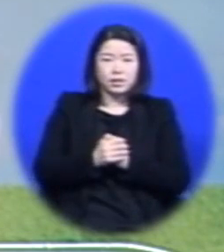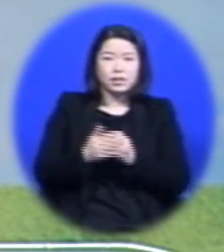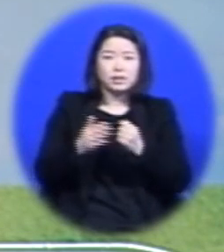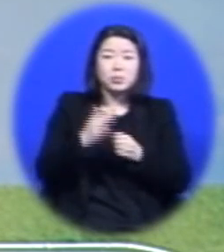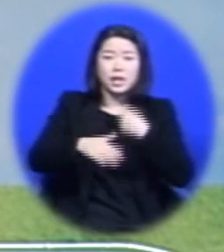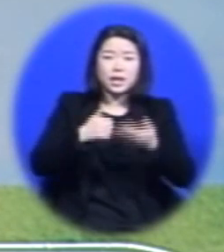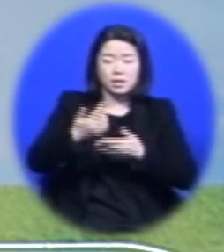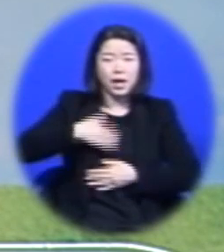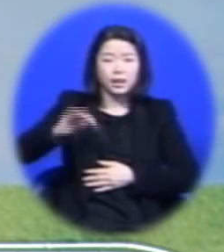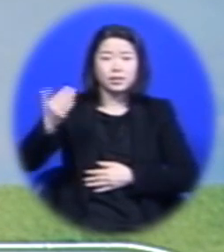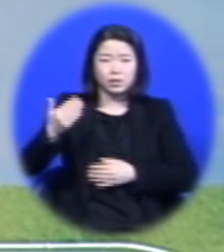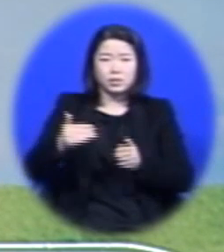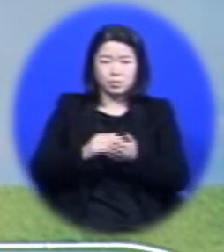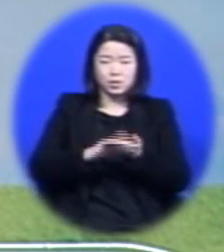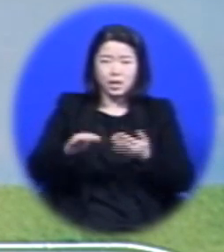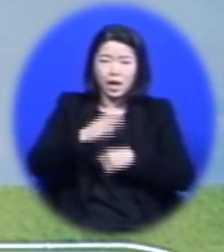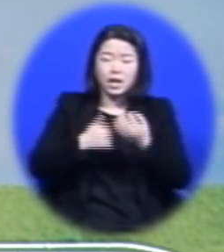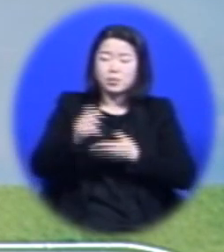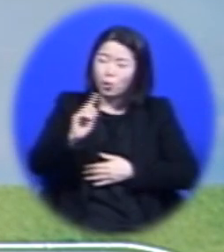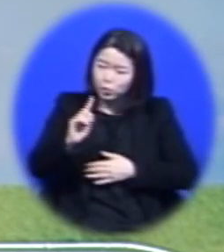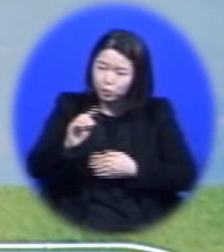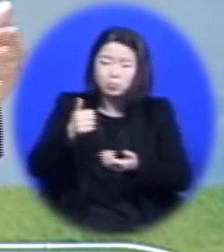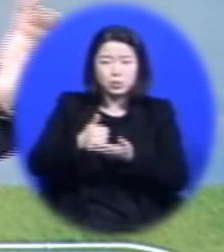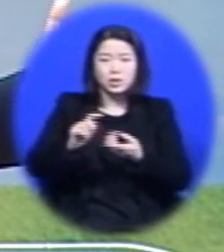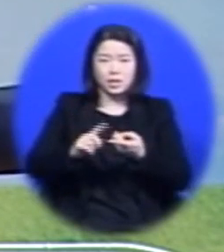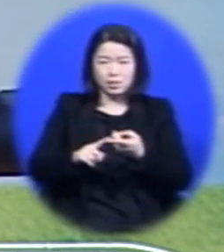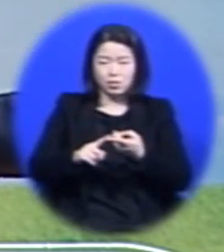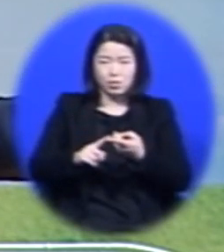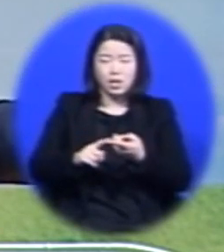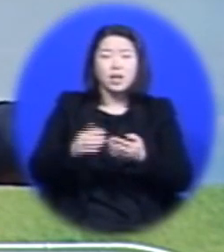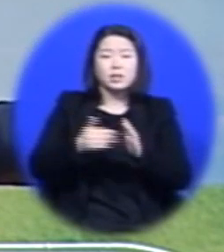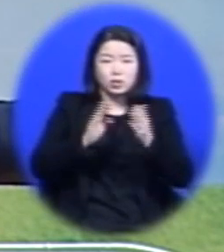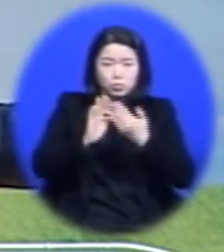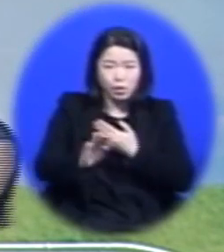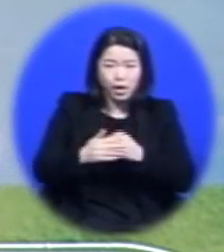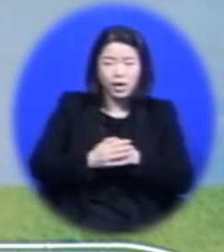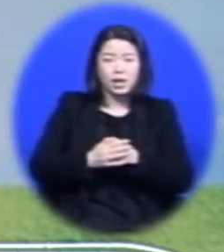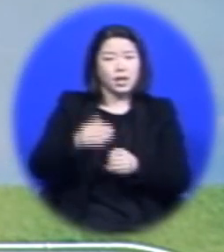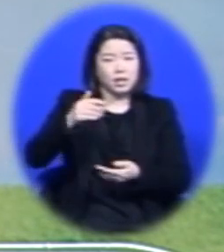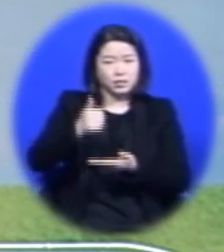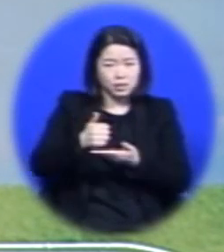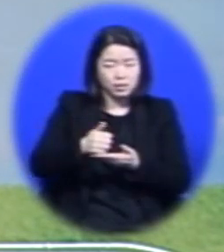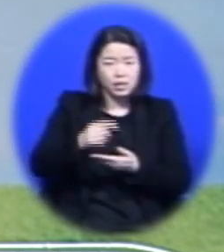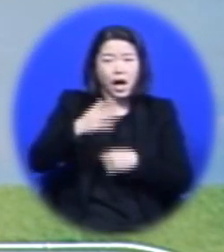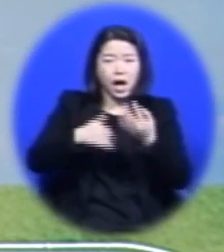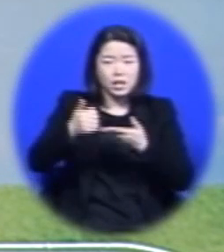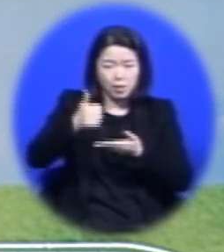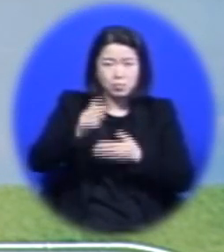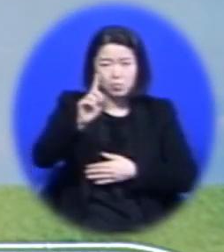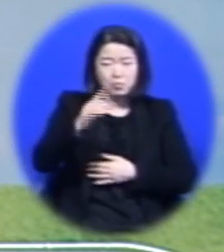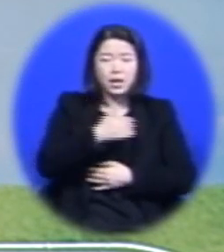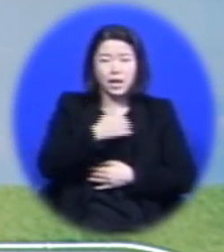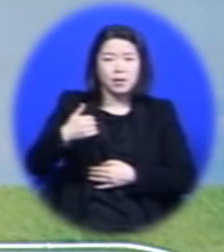그래서 하나님을 알게 된거예요 하나님이 어떤 분인지 그러고 나니까 그는 하나님 한 분만 나와 같이